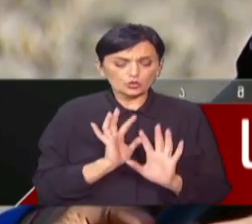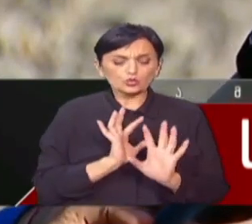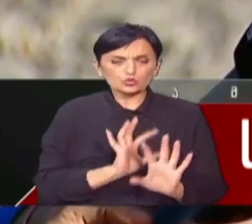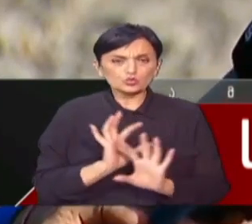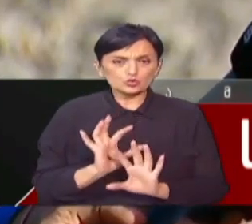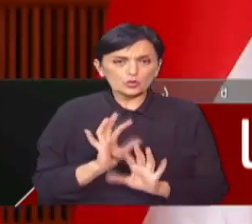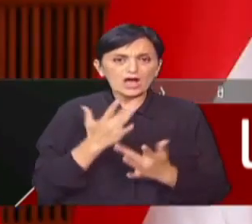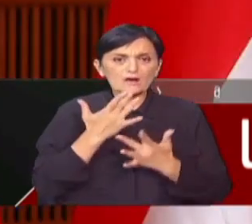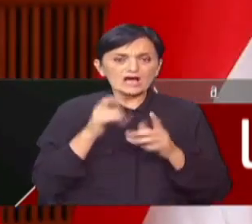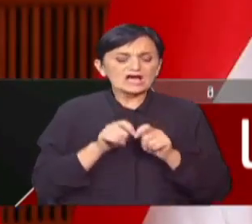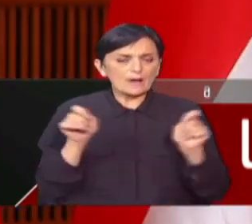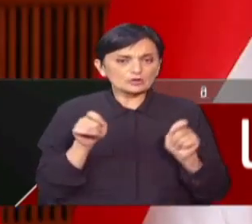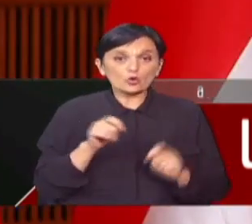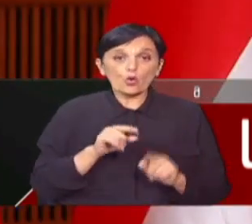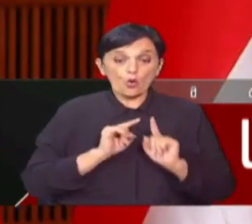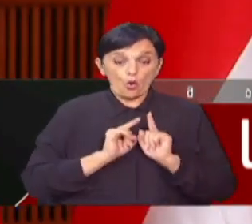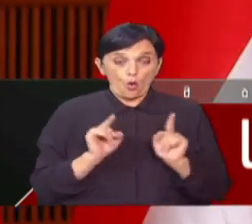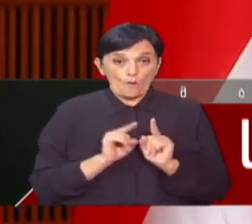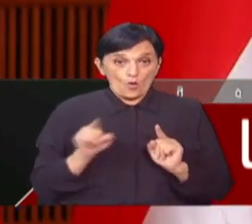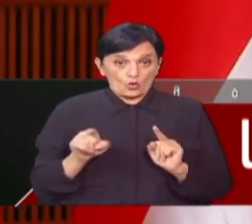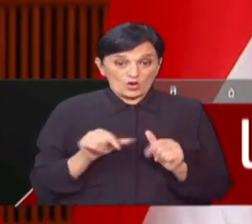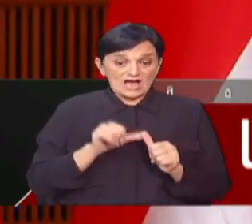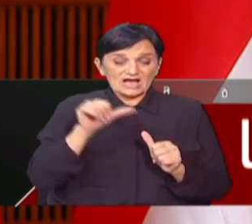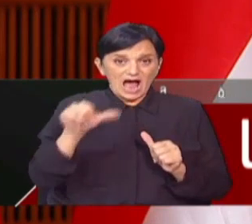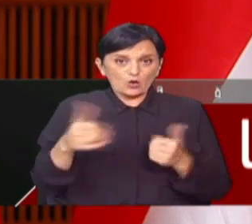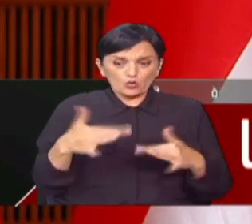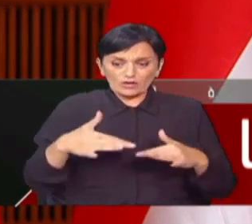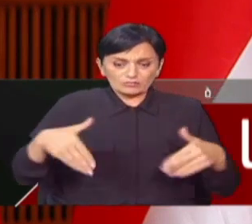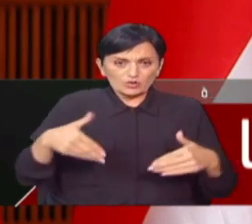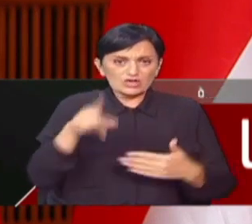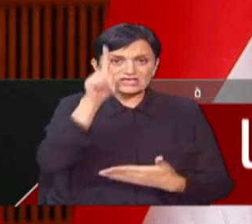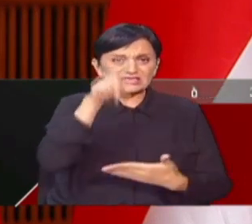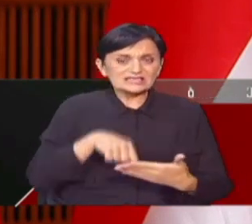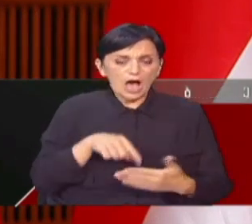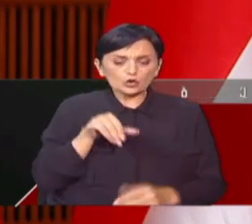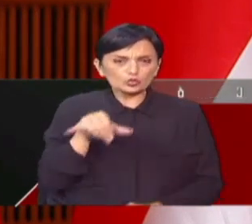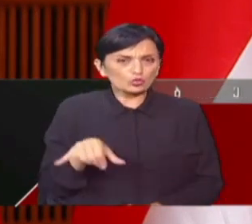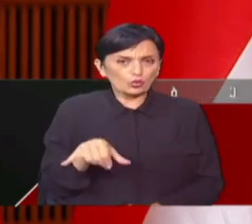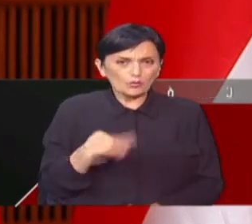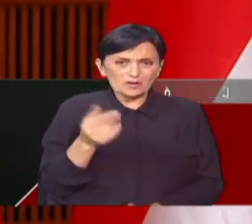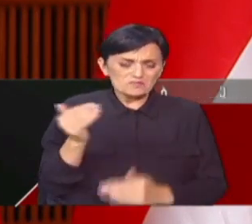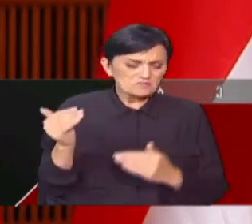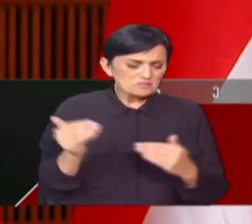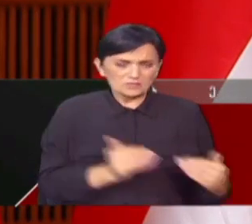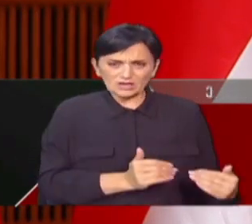пили, камчуралоба. Радикал оппозиция гарда имисару, хелмут харулия да сандоба, сайтот минимум